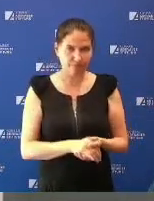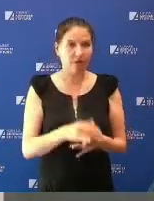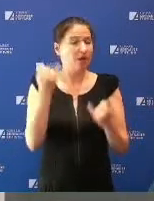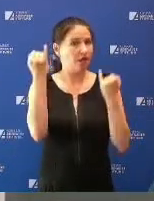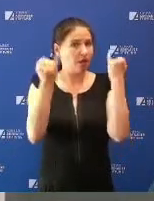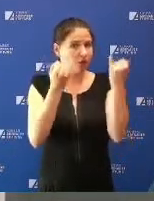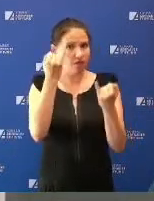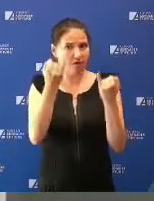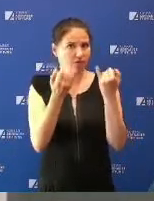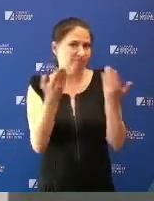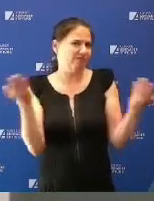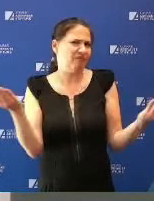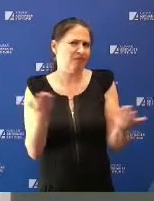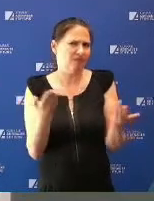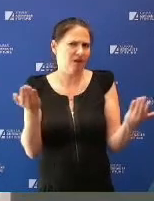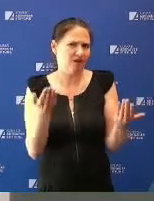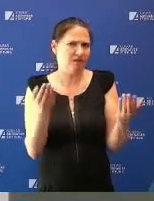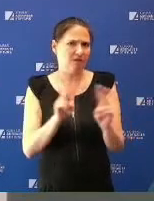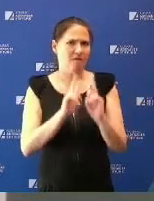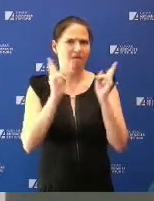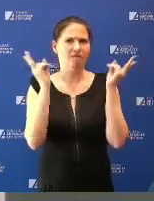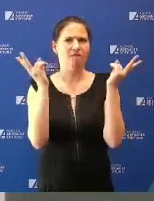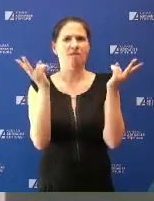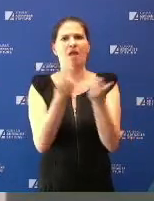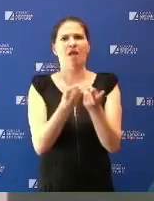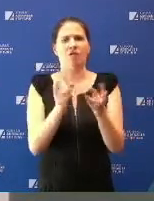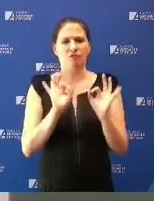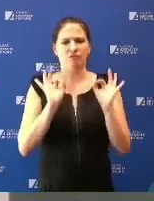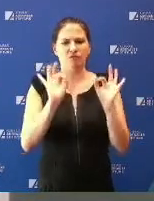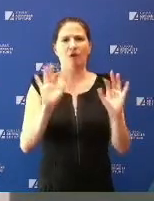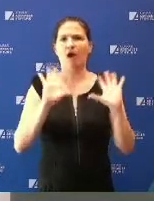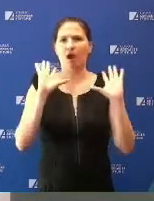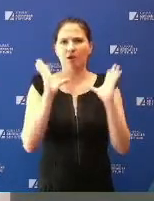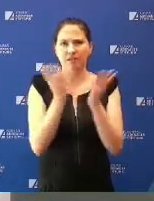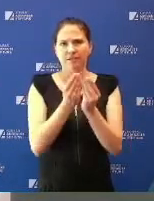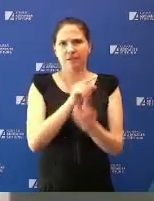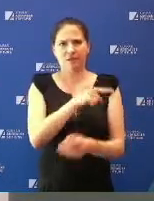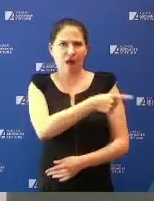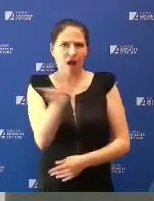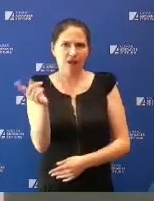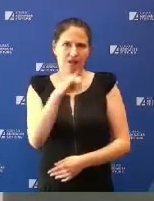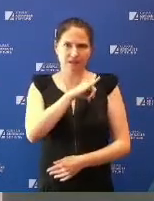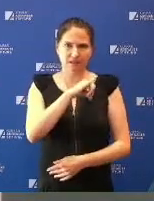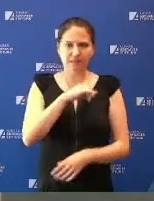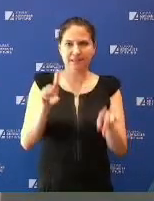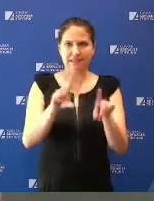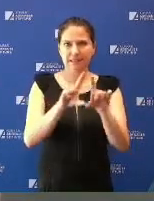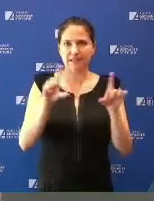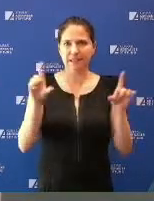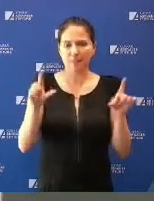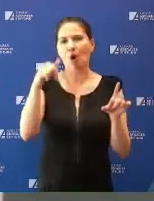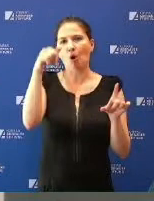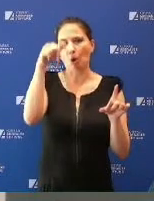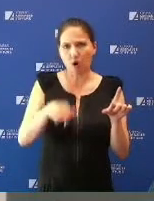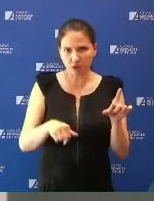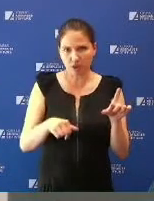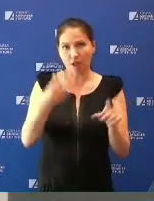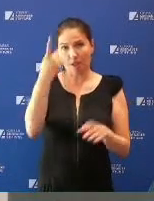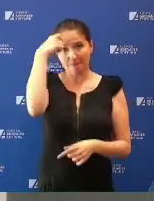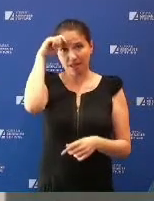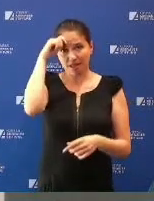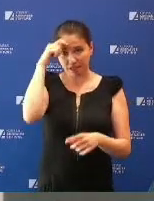Innovation, naturgemäß ein weltumspannendes Thema. Ein Thema, bei dem wir heute